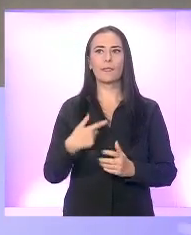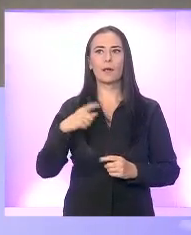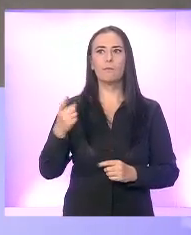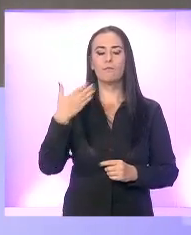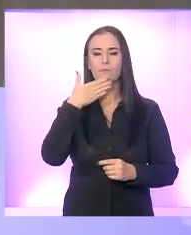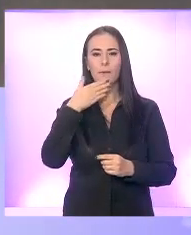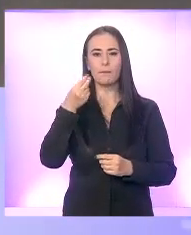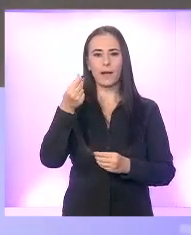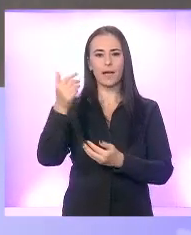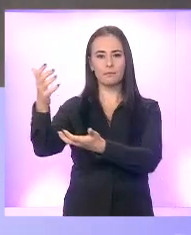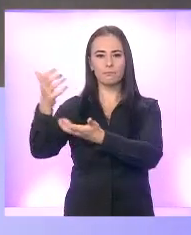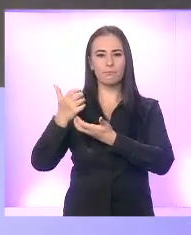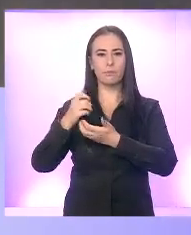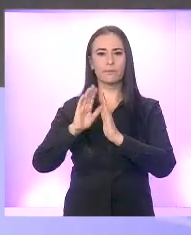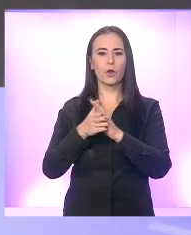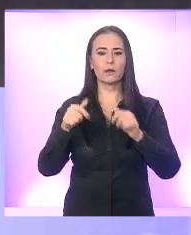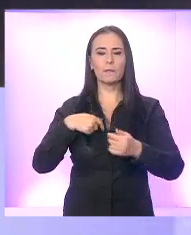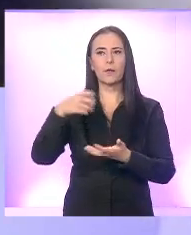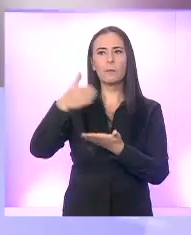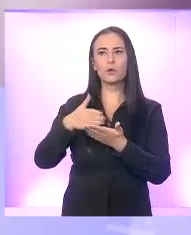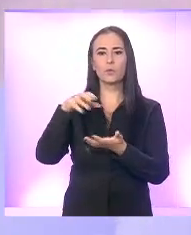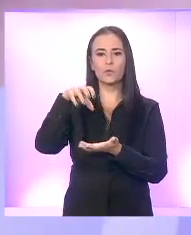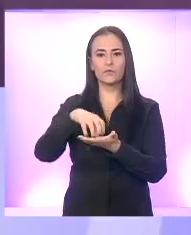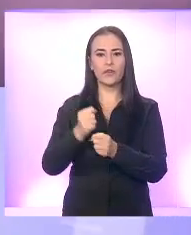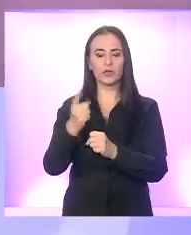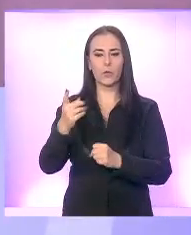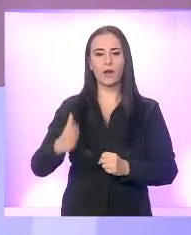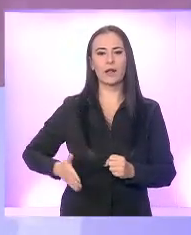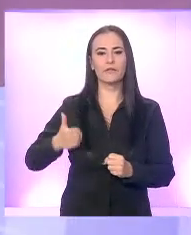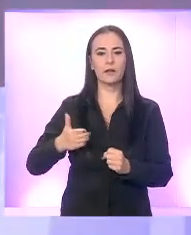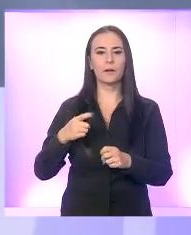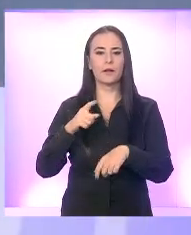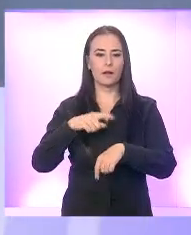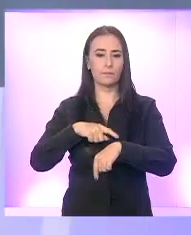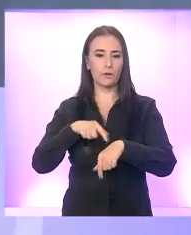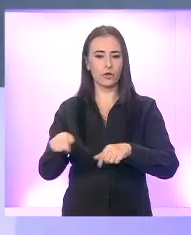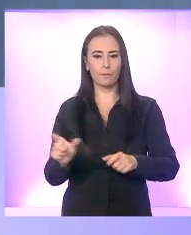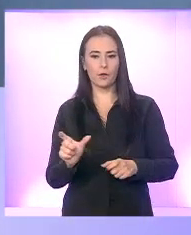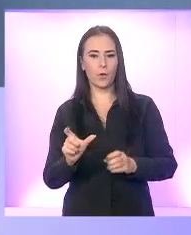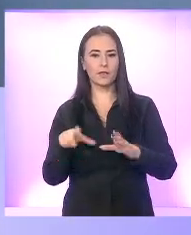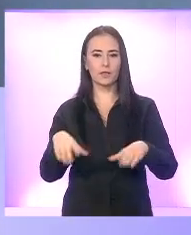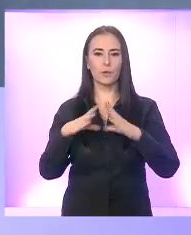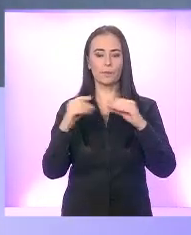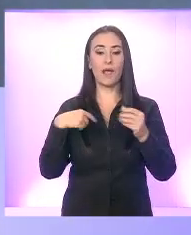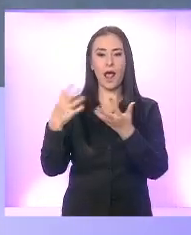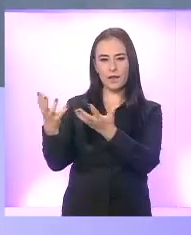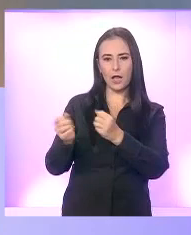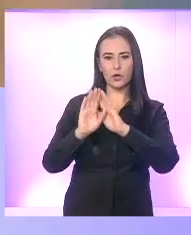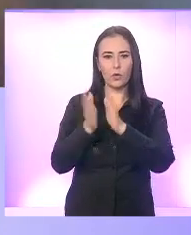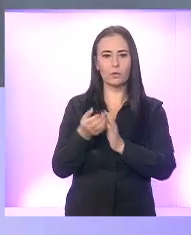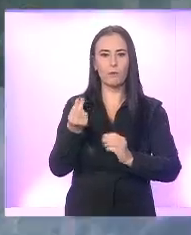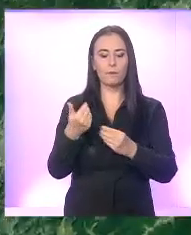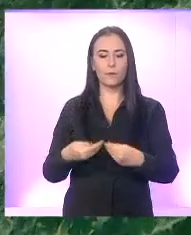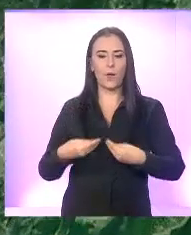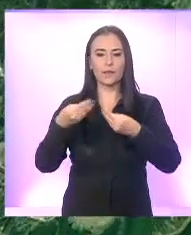trenul cu bani, să spunem așa, care oprește pe calea ferată românească în această perioadă și că știm să atragem toți banii care ni se pun